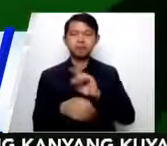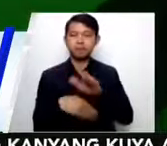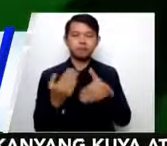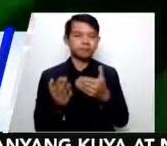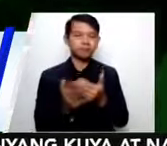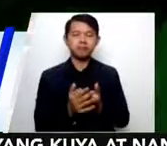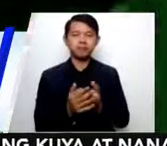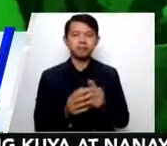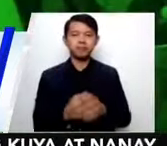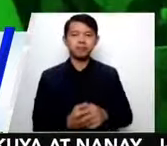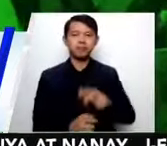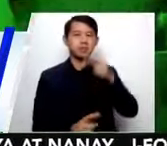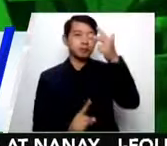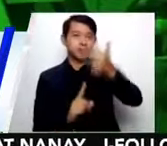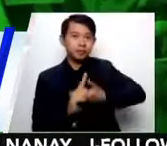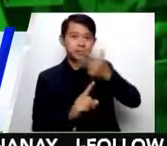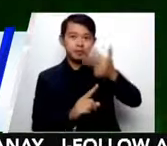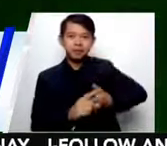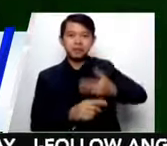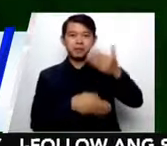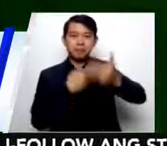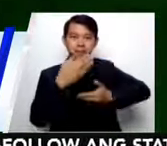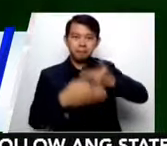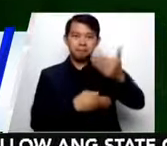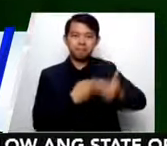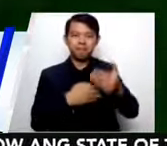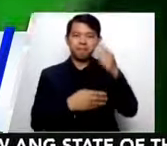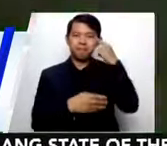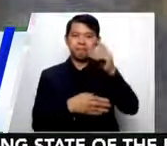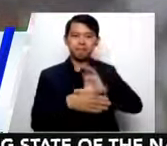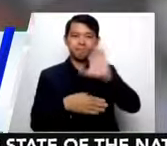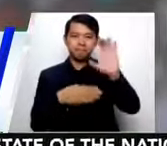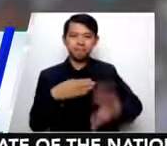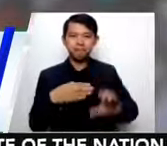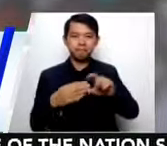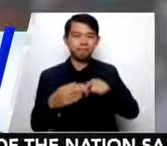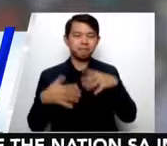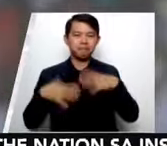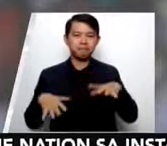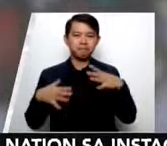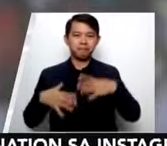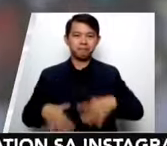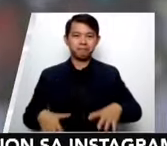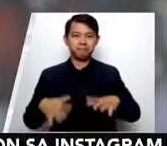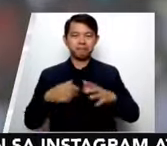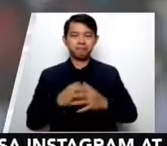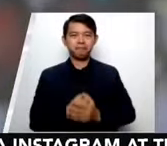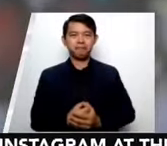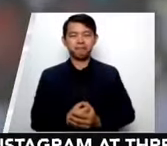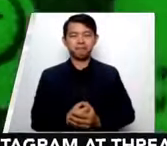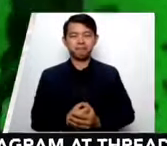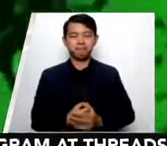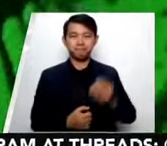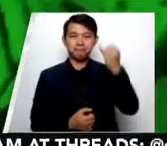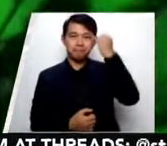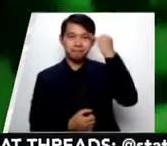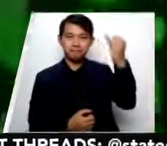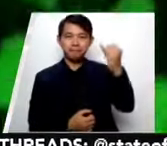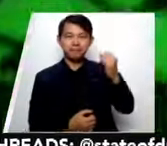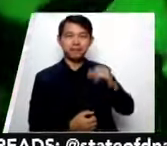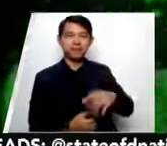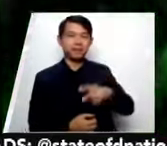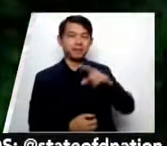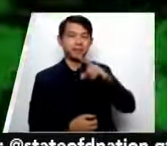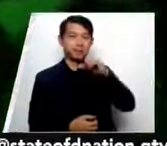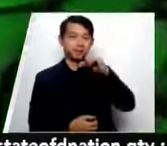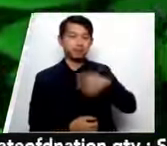inabot para matapos ang damit ang idea ng kuya ni si Johan mula sa Oscar